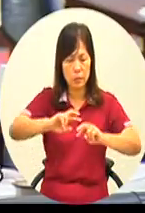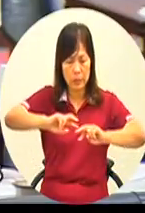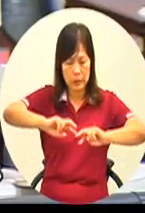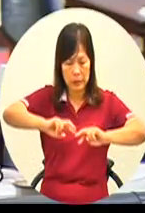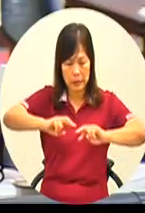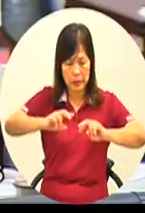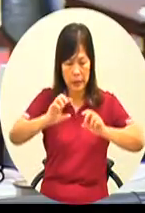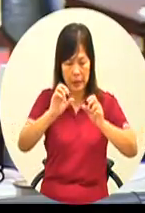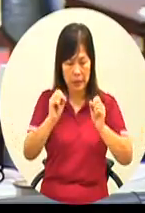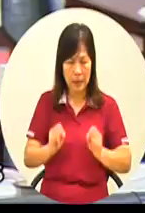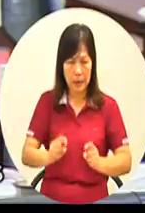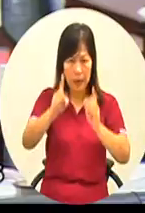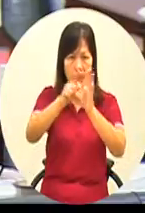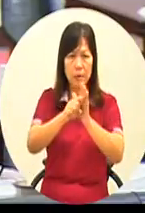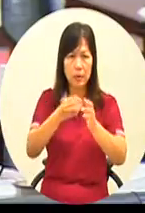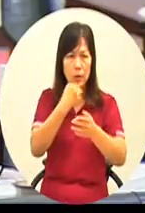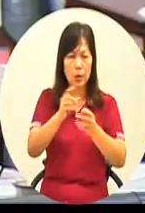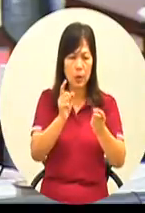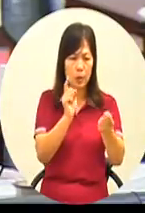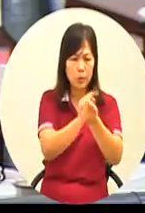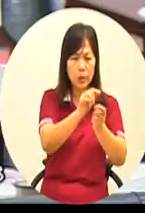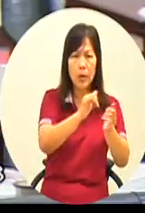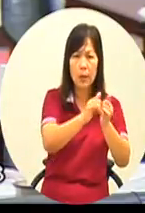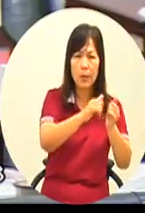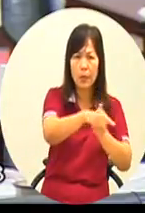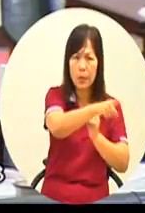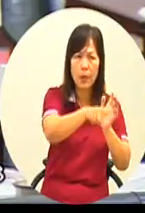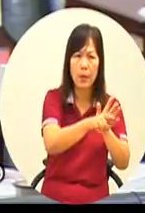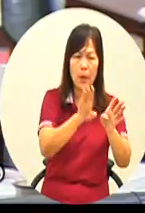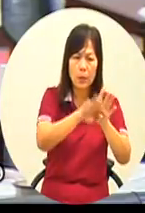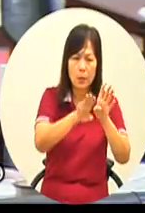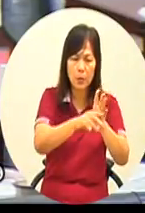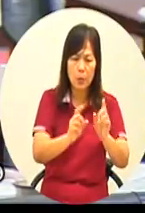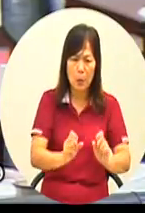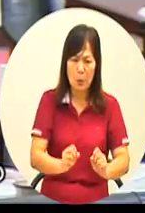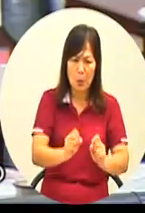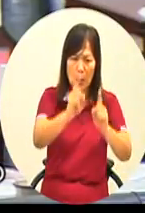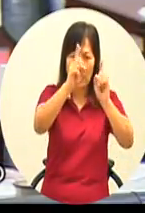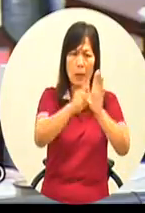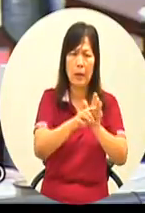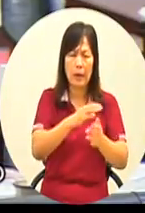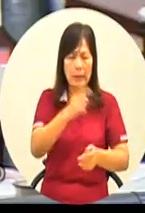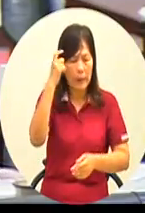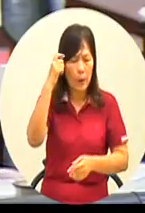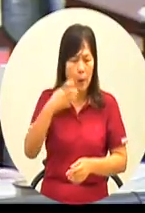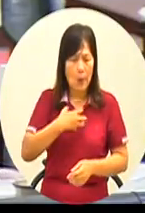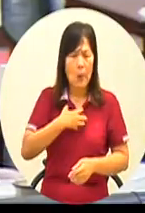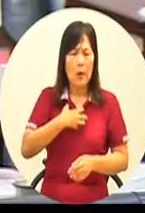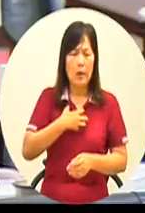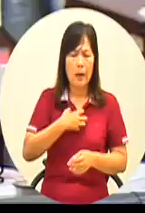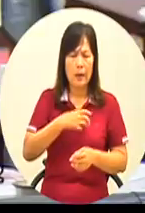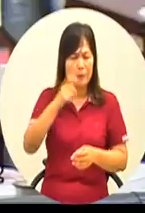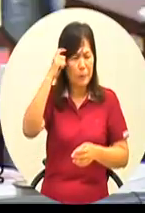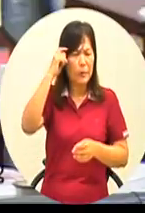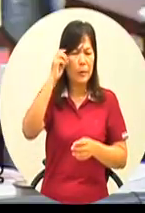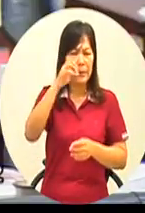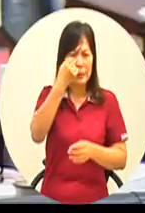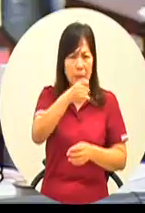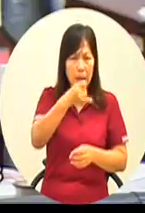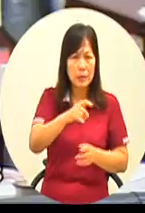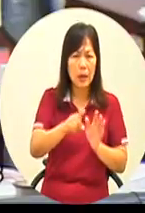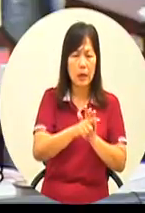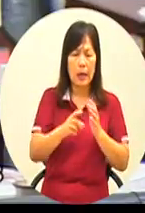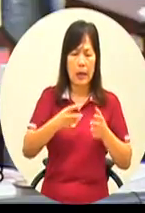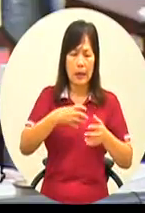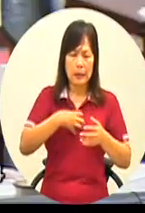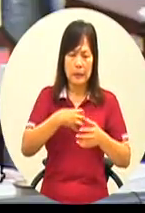当中，造成大家民众对于税的涨幅过高而产生的负面经济效益，或者是心理的恐